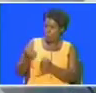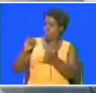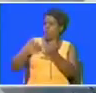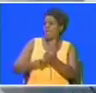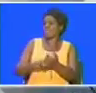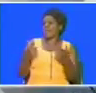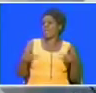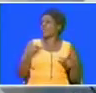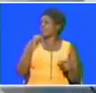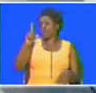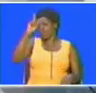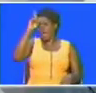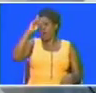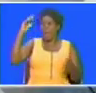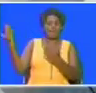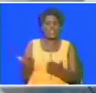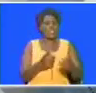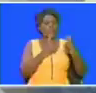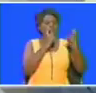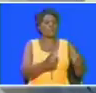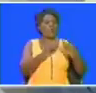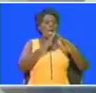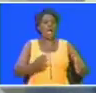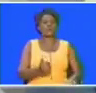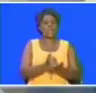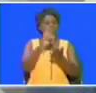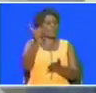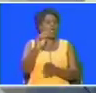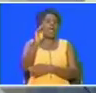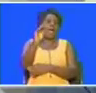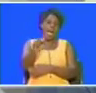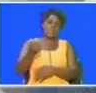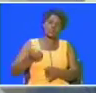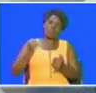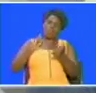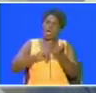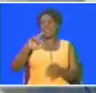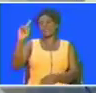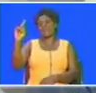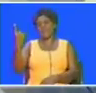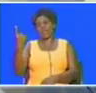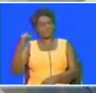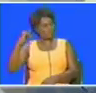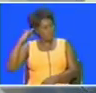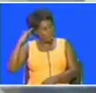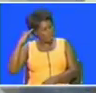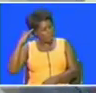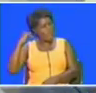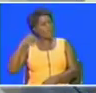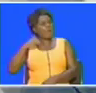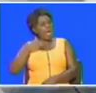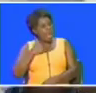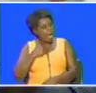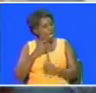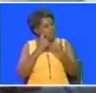ruhusa. Isiwe tu unanunua kitu unaleta nimenunulia msichana wa kazi. Muulize mke wako, muulize kwa simu kama umeenda nje mwambie nilikuwa nanunua